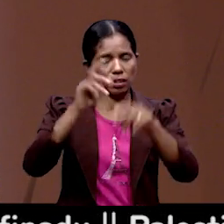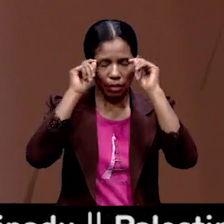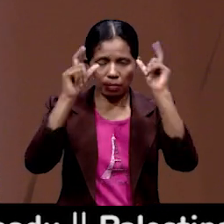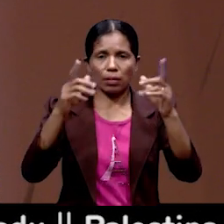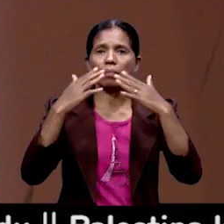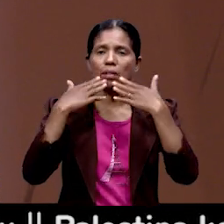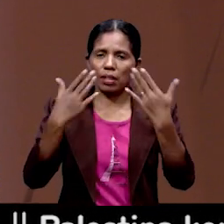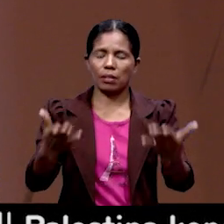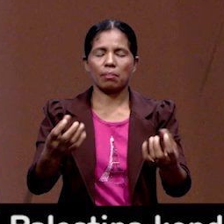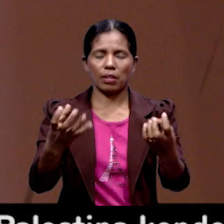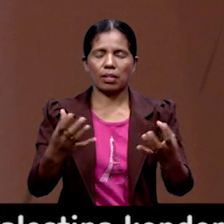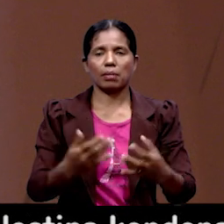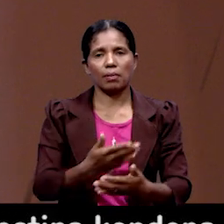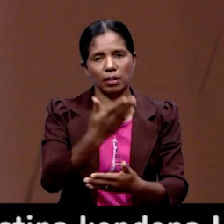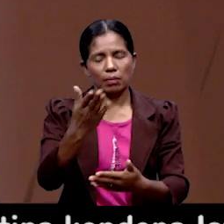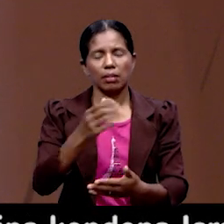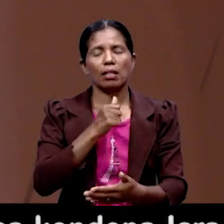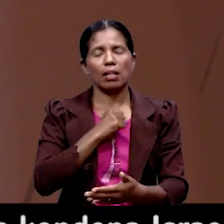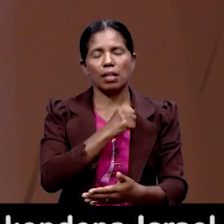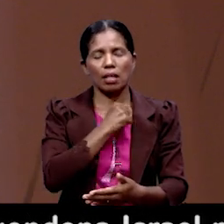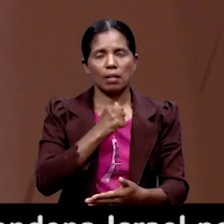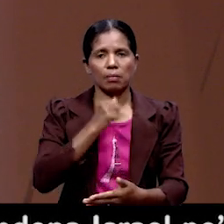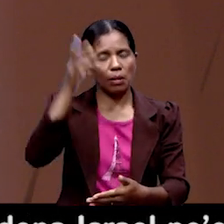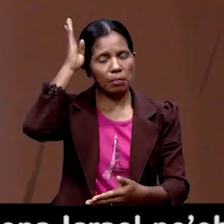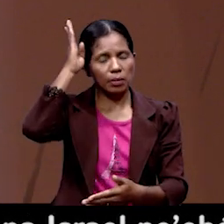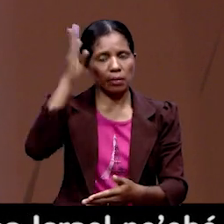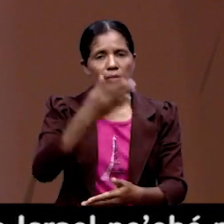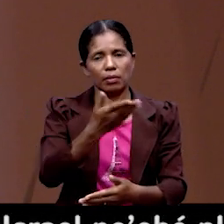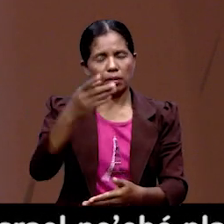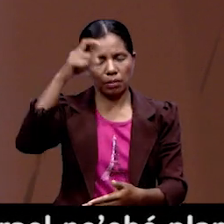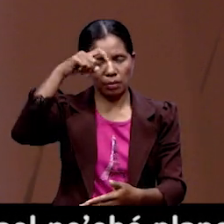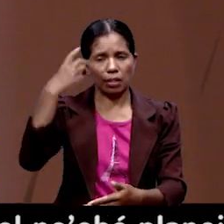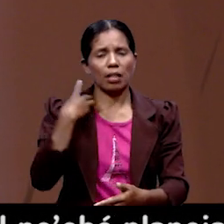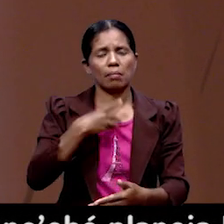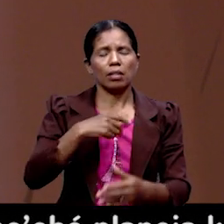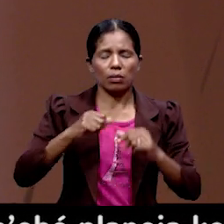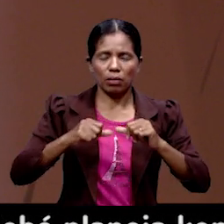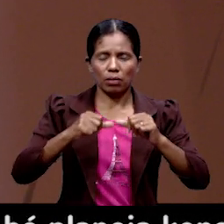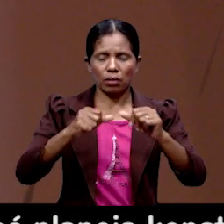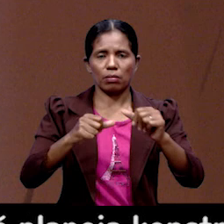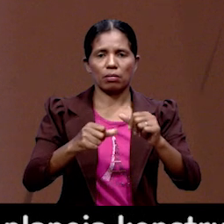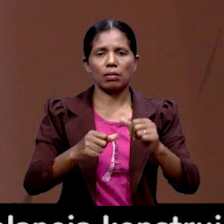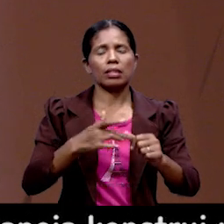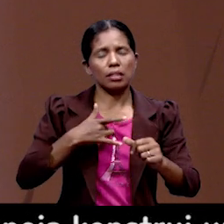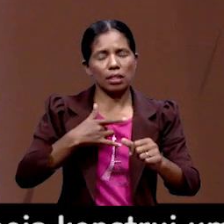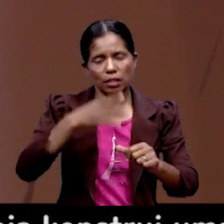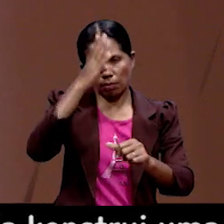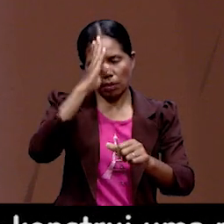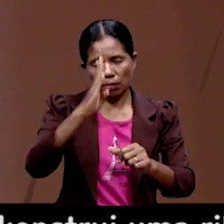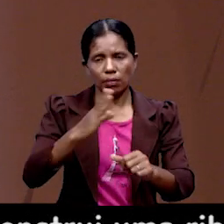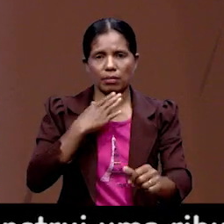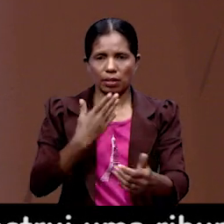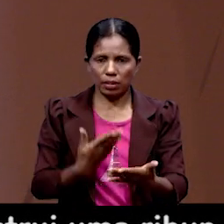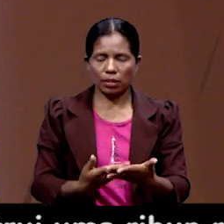itabot. Ba itani matenek nabi halo ami continua admira maromak nia diak, maromak nia